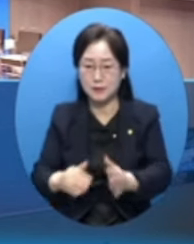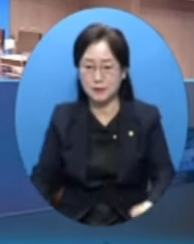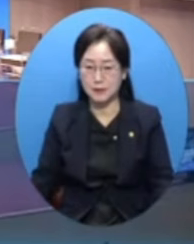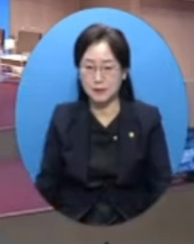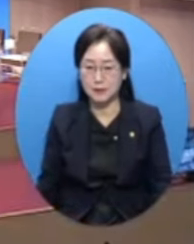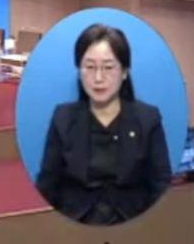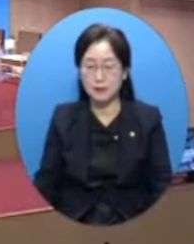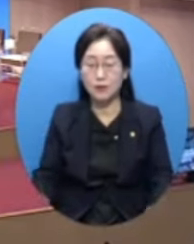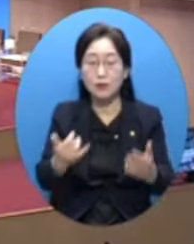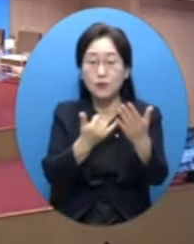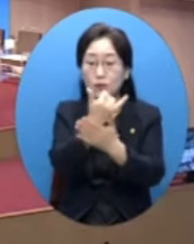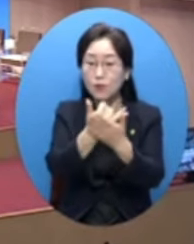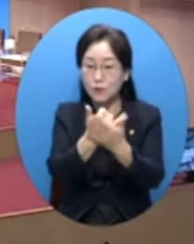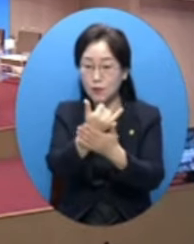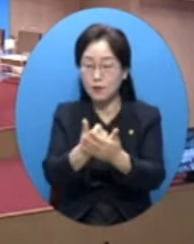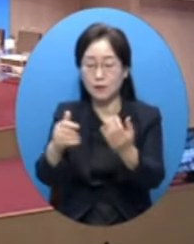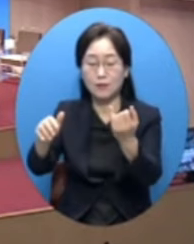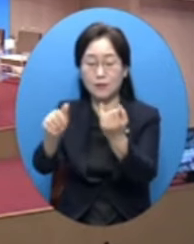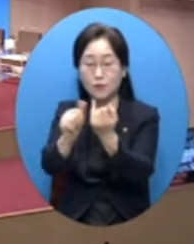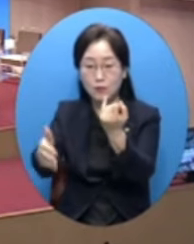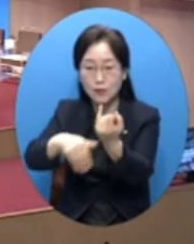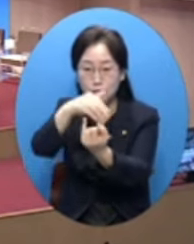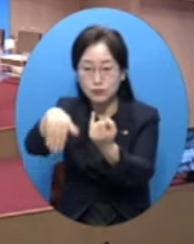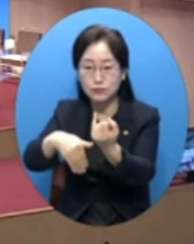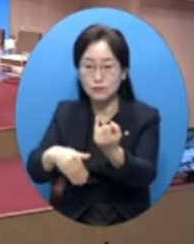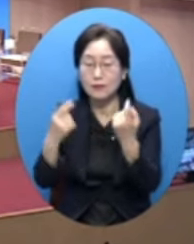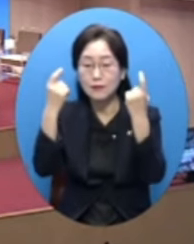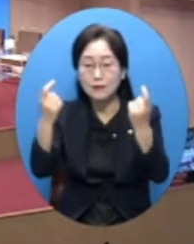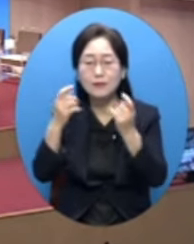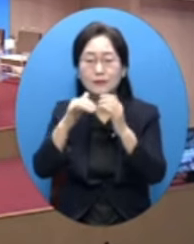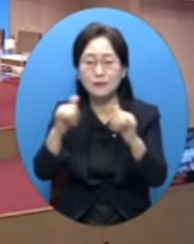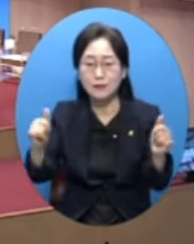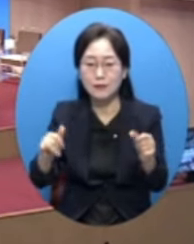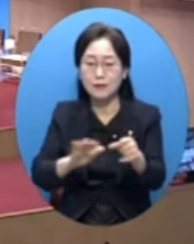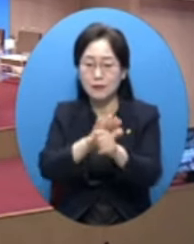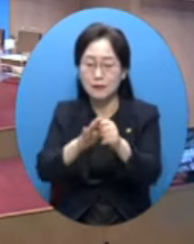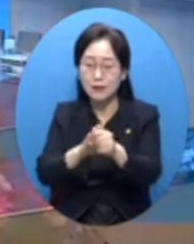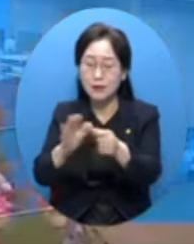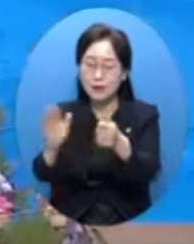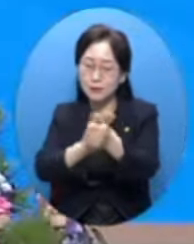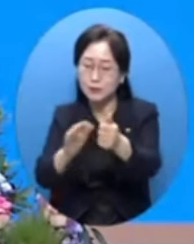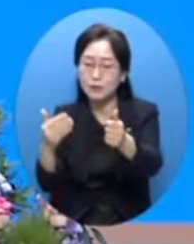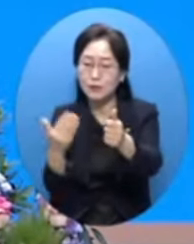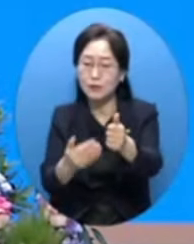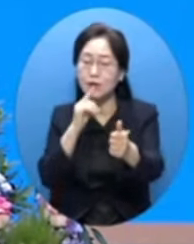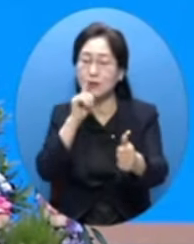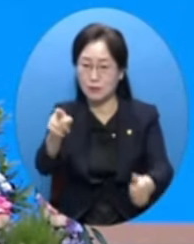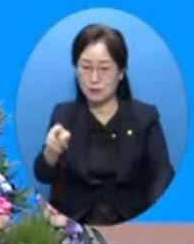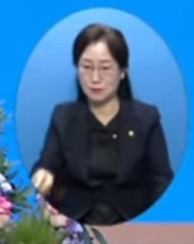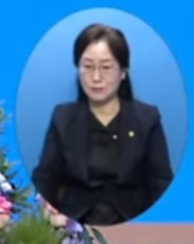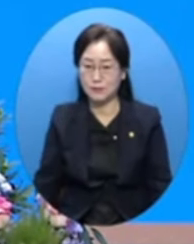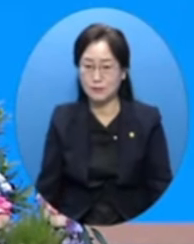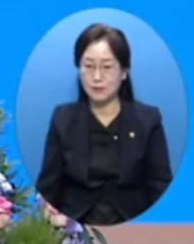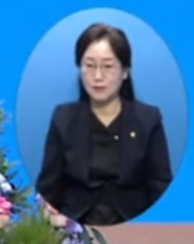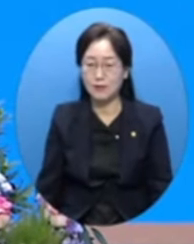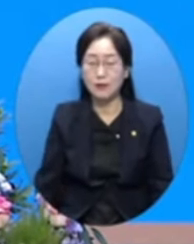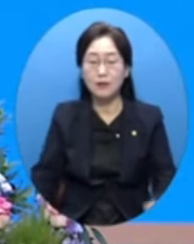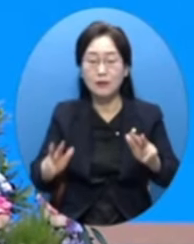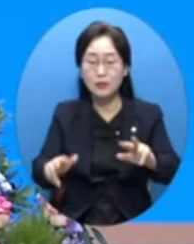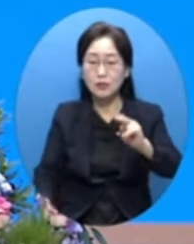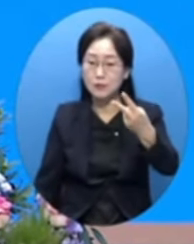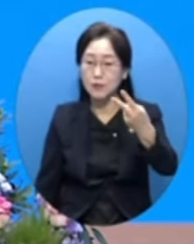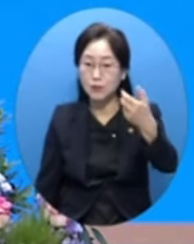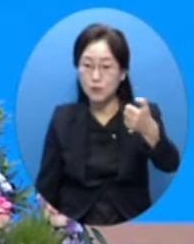고아, 과부, 나그네를 사랑으로 돌보라고 했습니다 지금